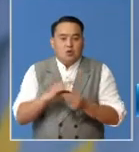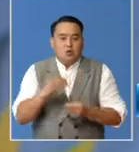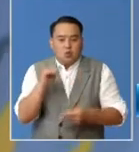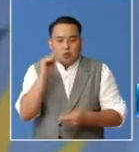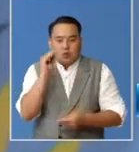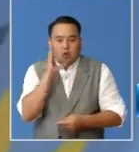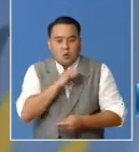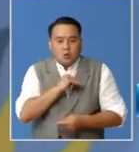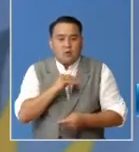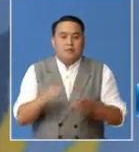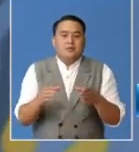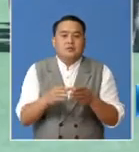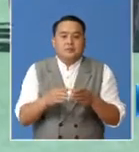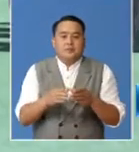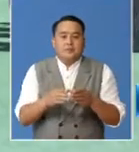ойлаймын. Біздің группада